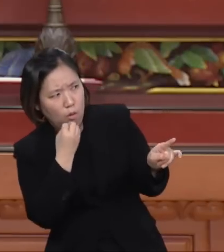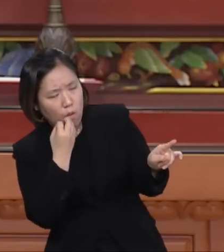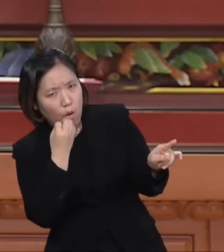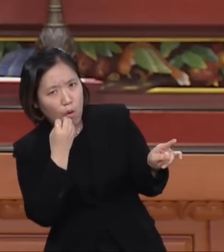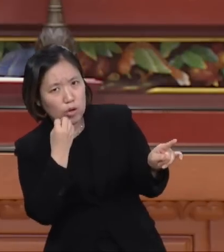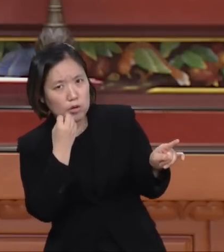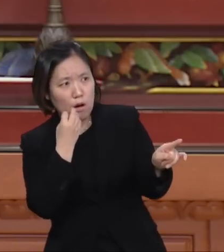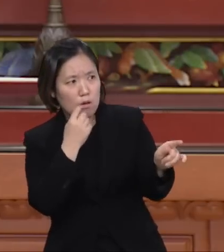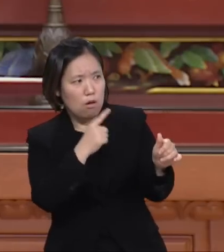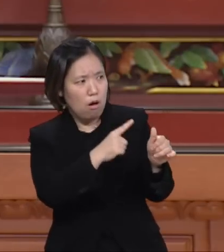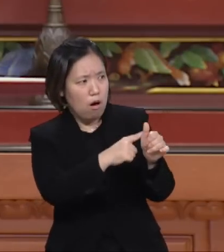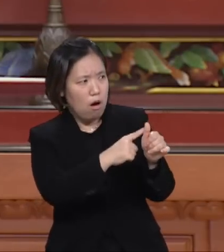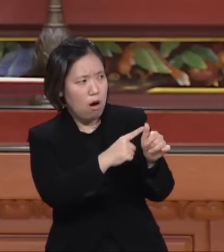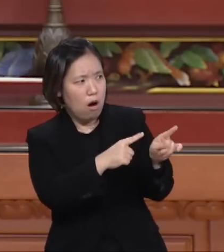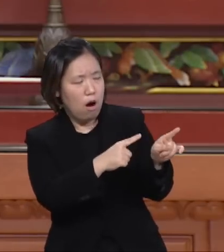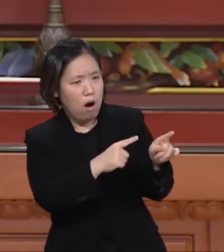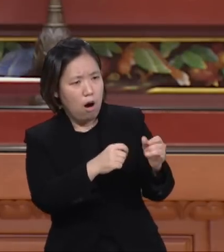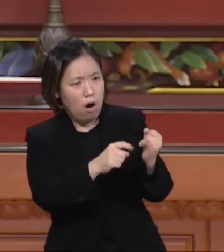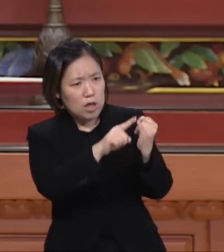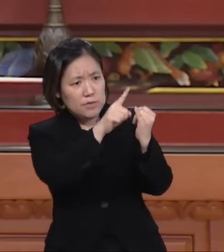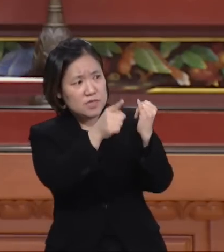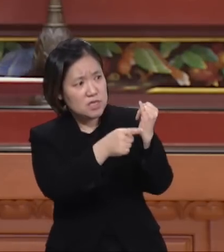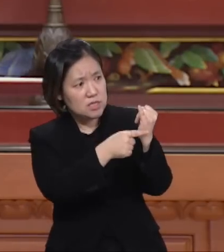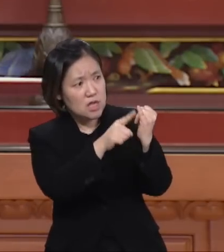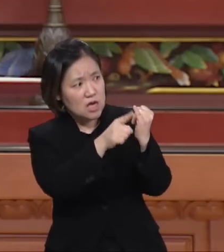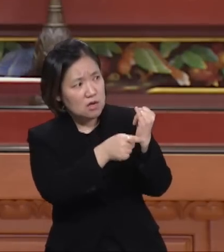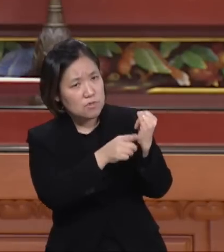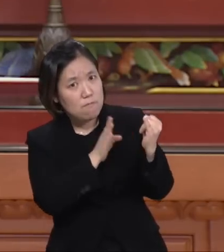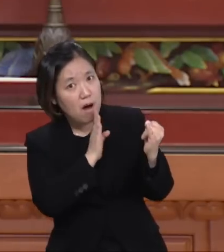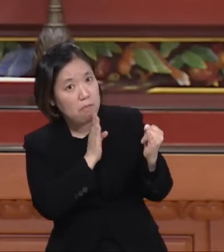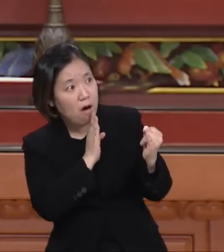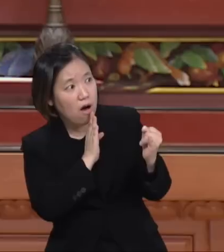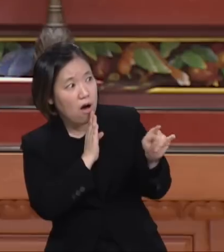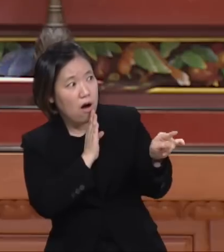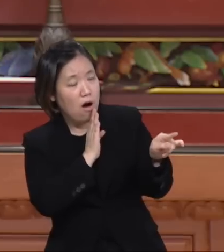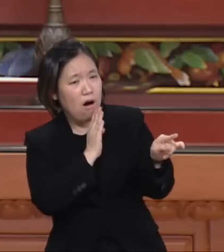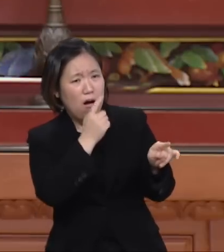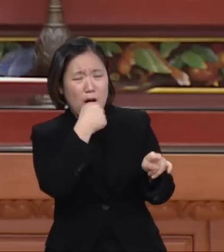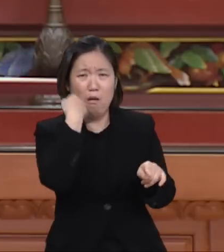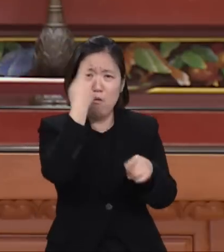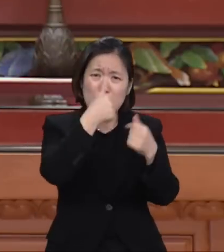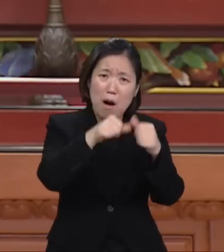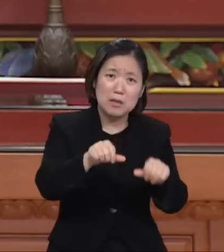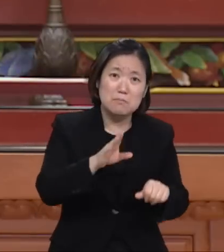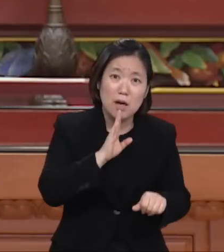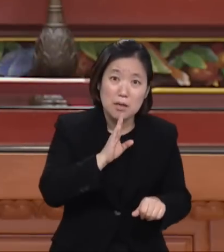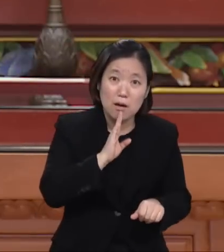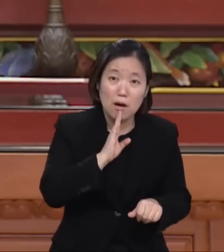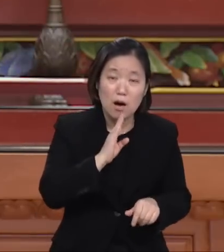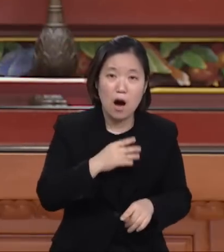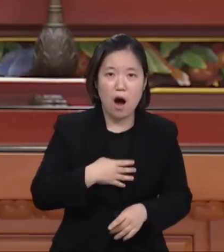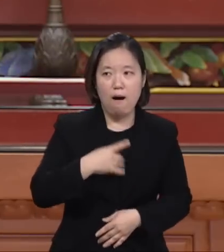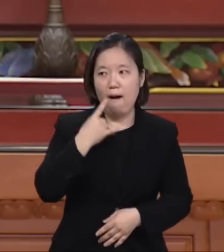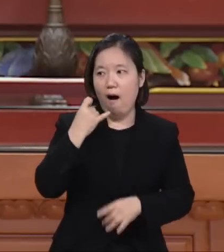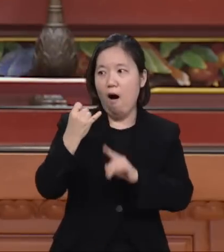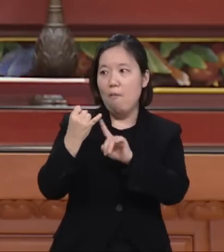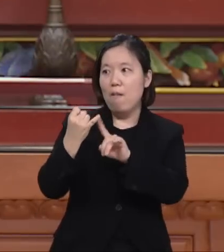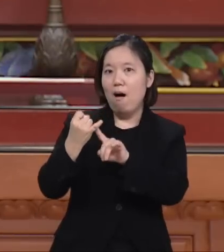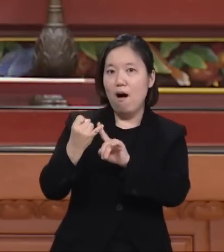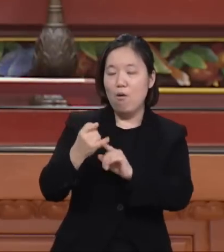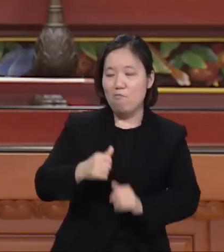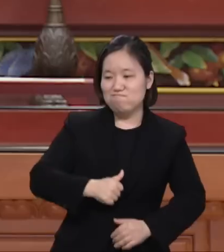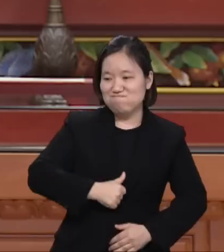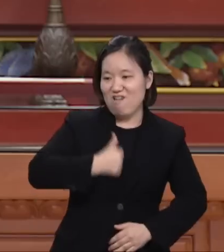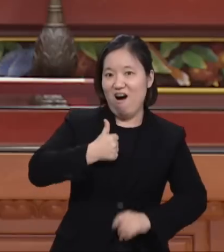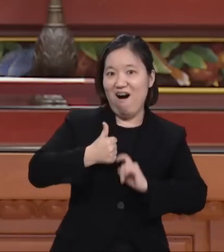저 애썼다 애가 섰다 그 집안이 얼마나 이게 망신이에요 어머니가 시카를 들고